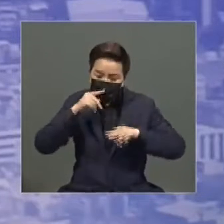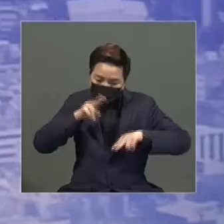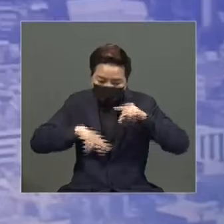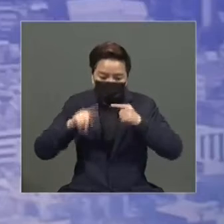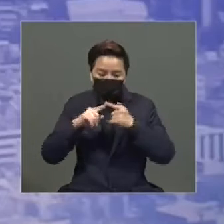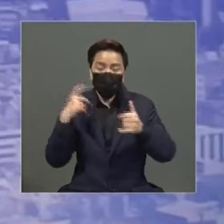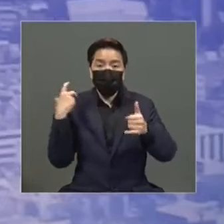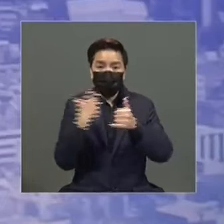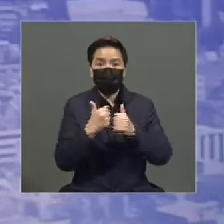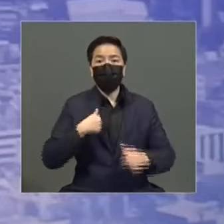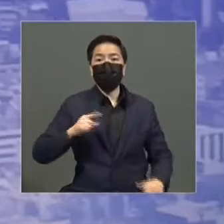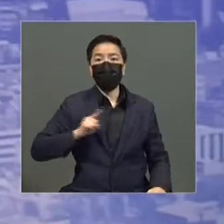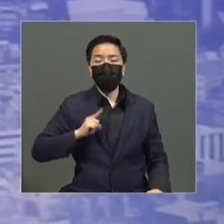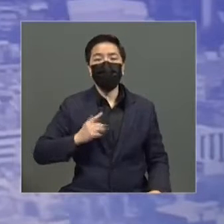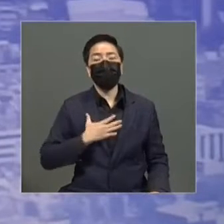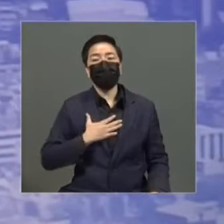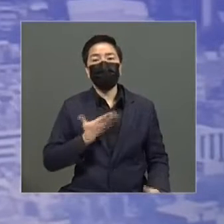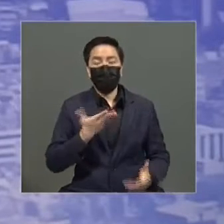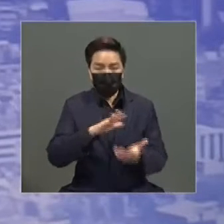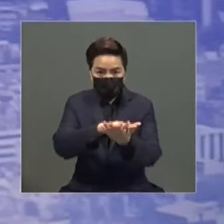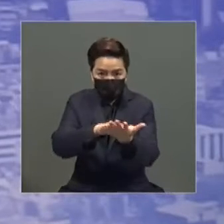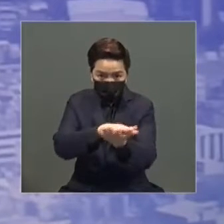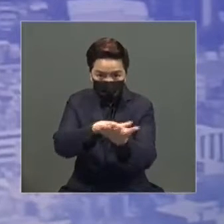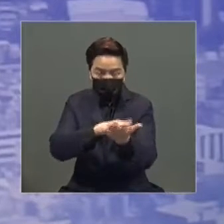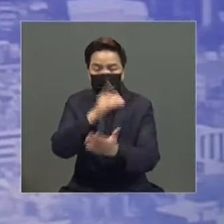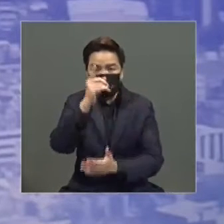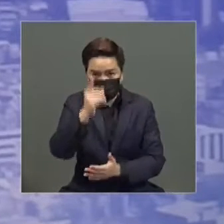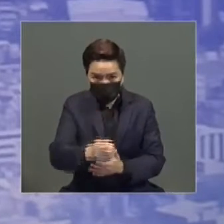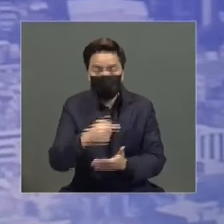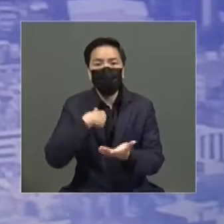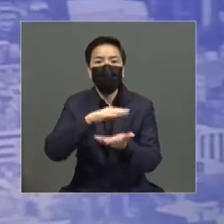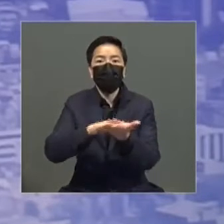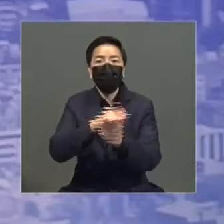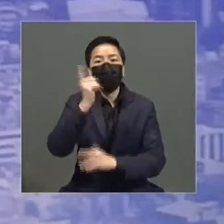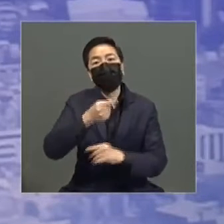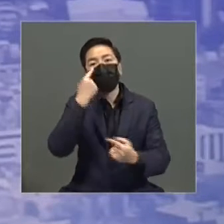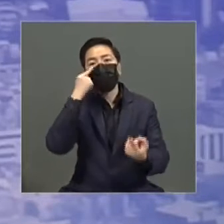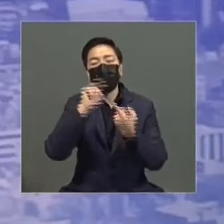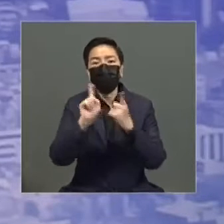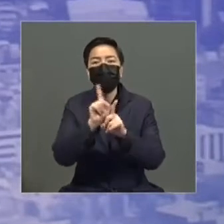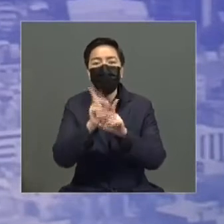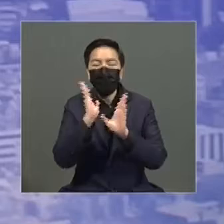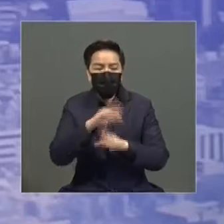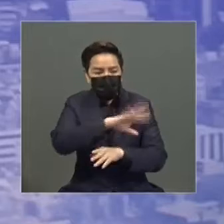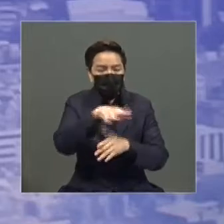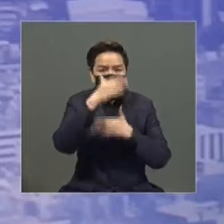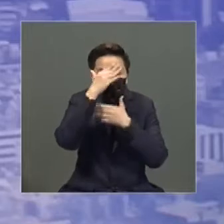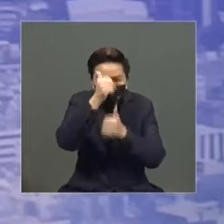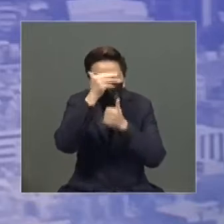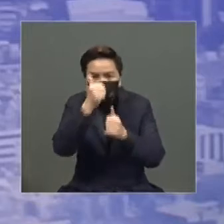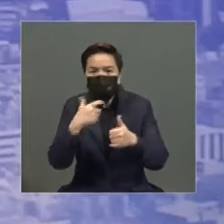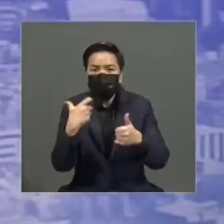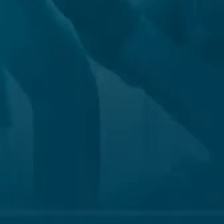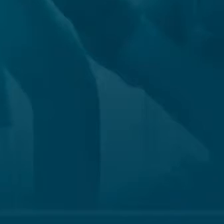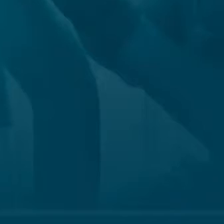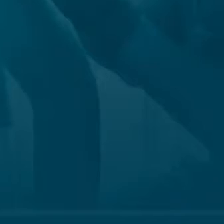านนี้นะครับก็ต้องขอกราบขออภัยเป็นอย่างสูงในความใส่ใจของพี่น้องประชาชนต่อเรื่องนี้เป็นอย่